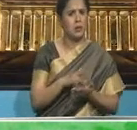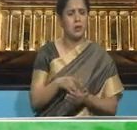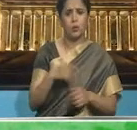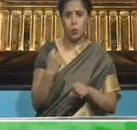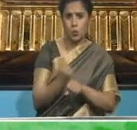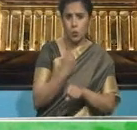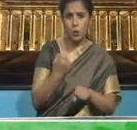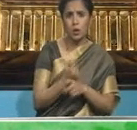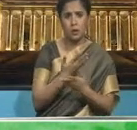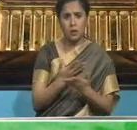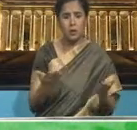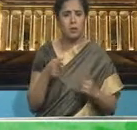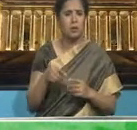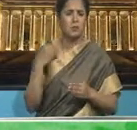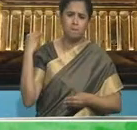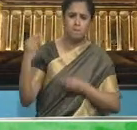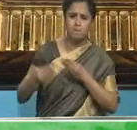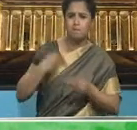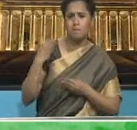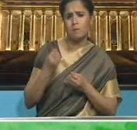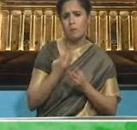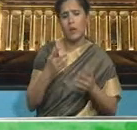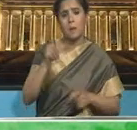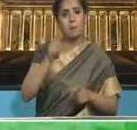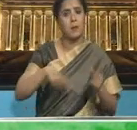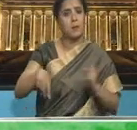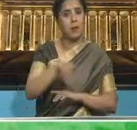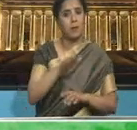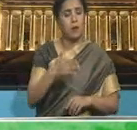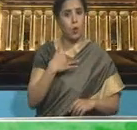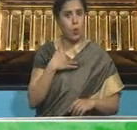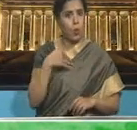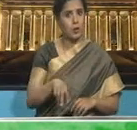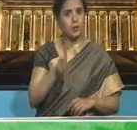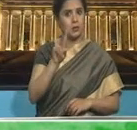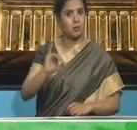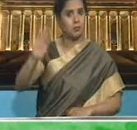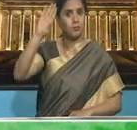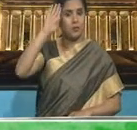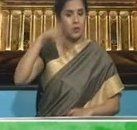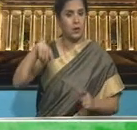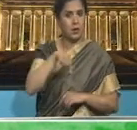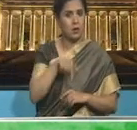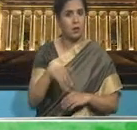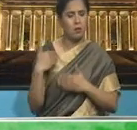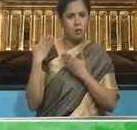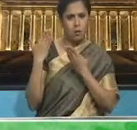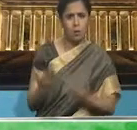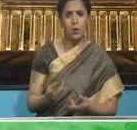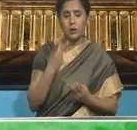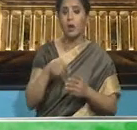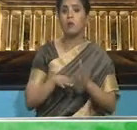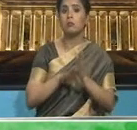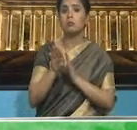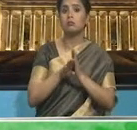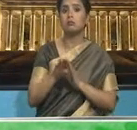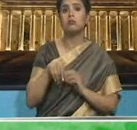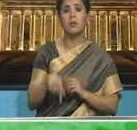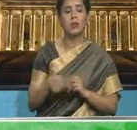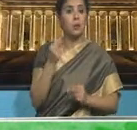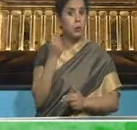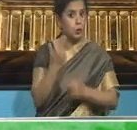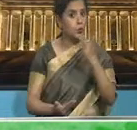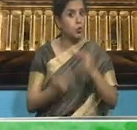कार्यरत कई पीढ़ियों के लोग हमारे गणतंत्र की अब तक की विकास गाथा